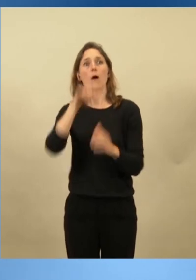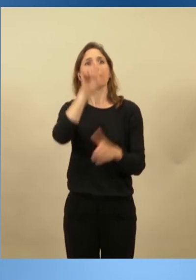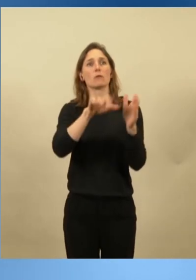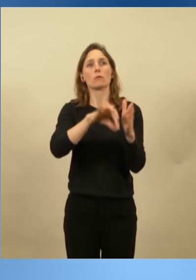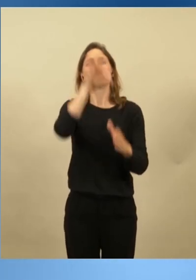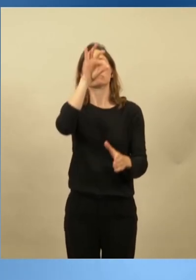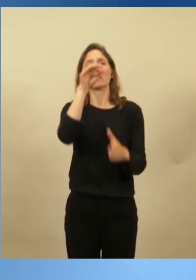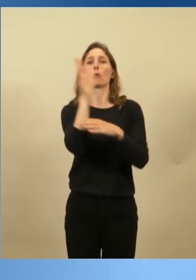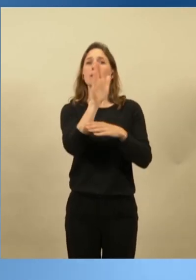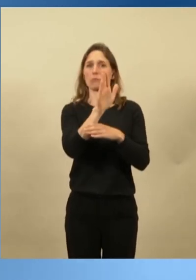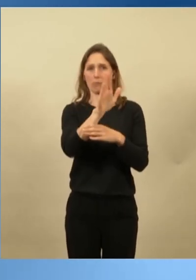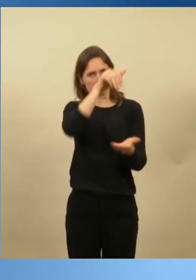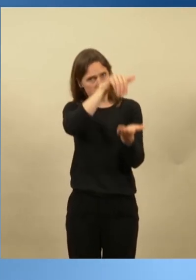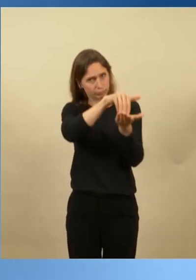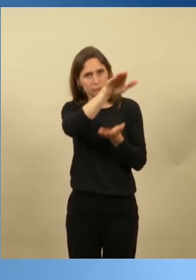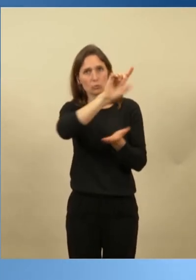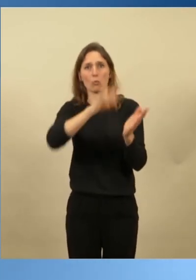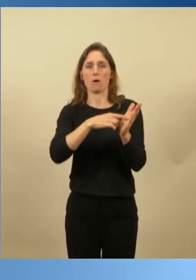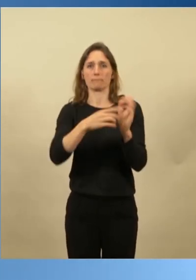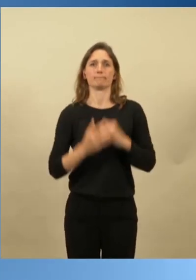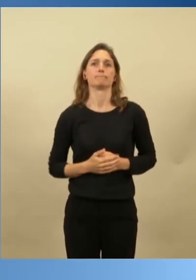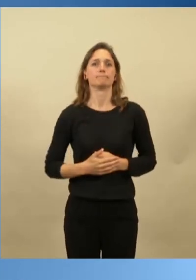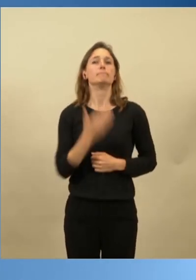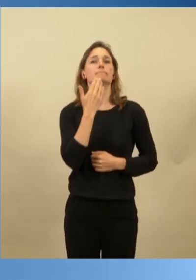élu élu merci beaucoup